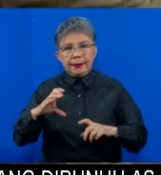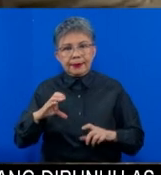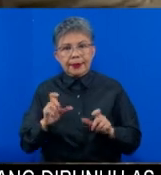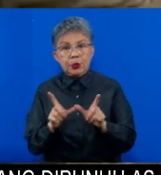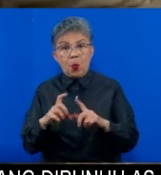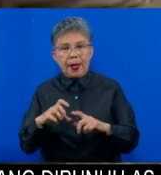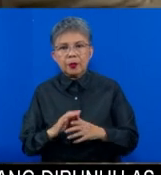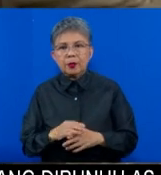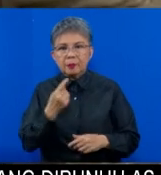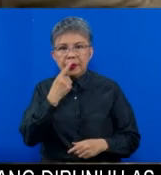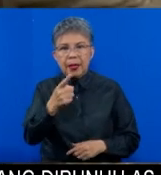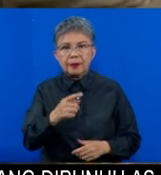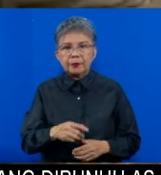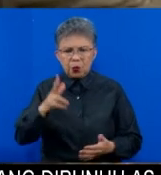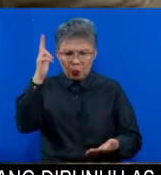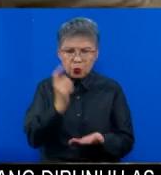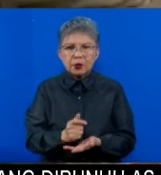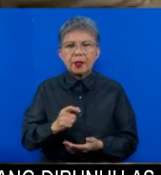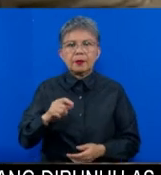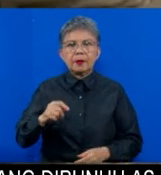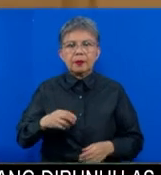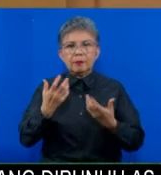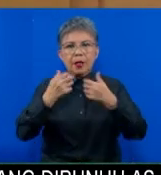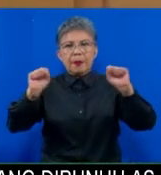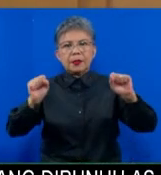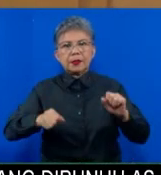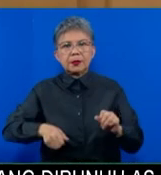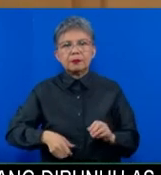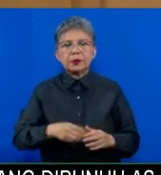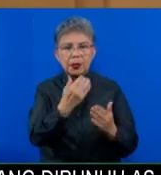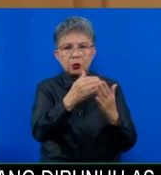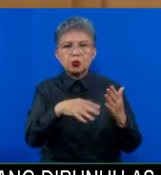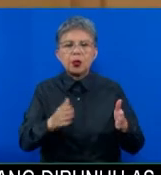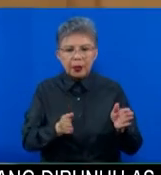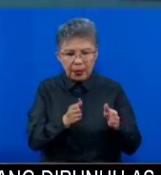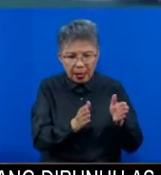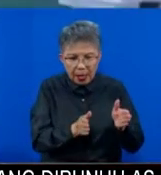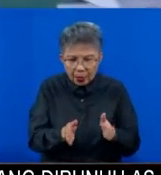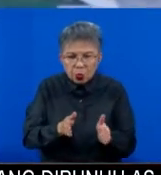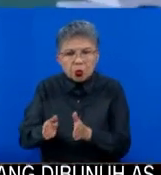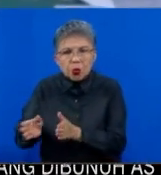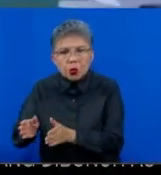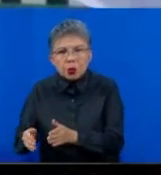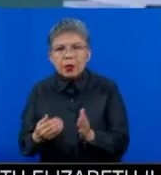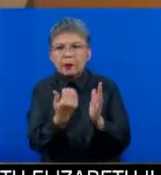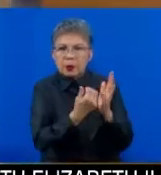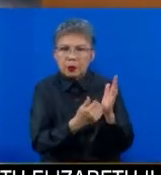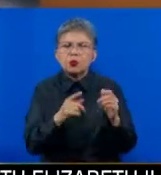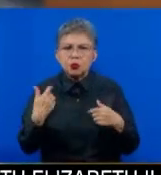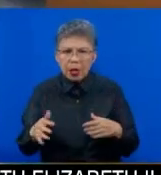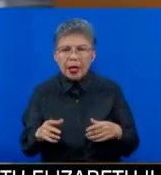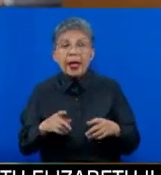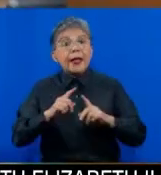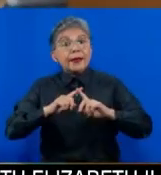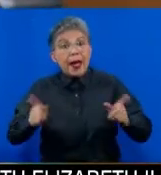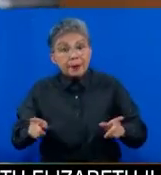Boyamin Saiman menyatakan, keputusan pemberian bebas bersyarat tentu memang sudah diatur dalam peraturan. Tetapi ia mengingatkan jika